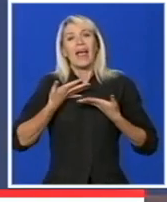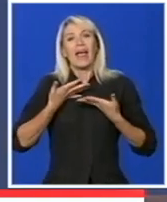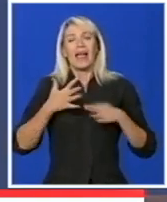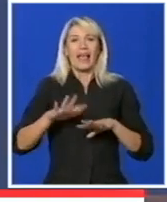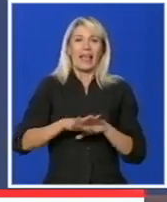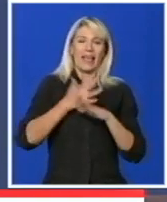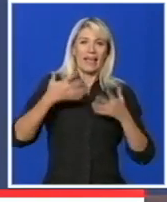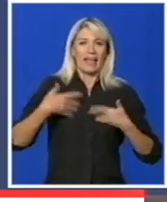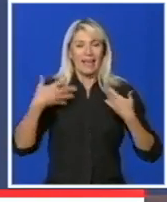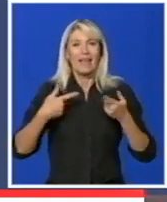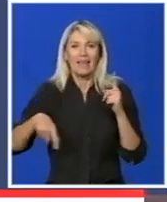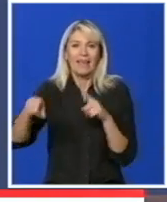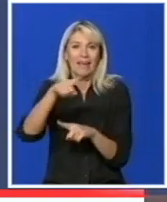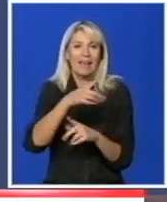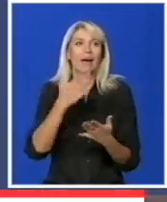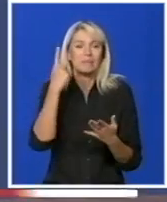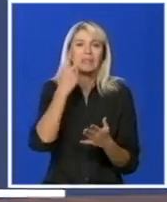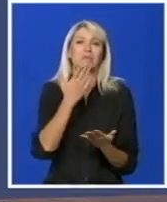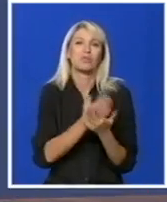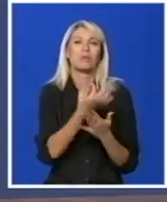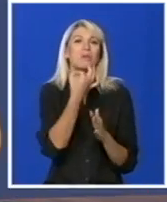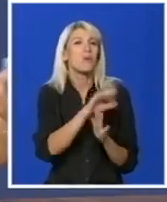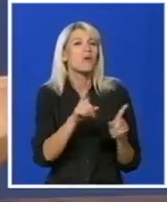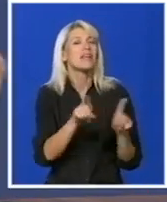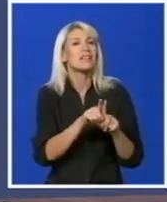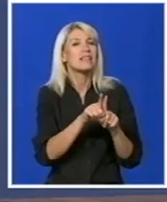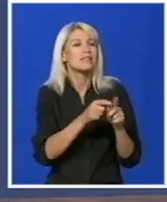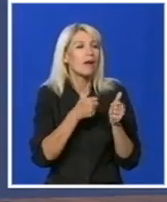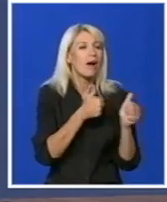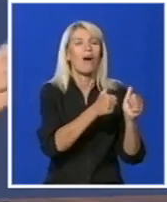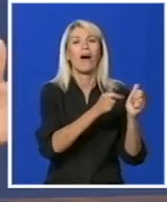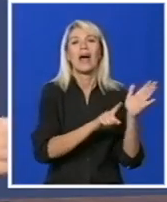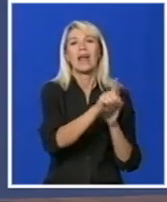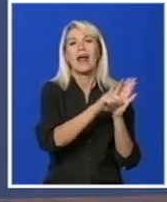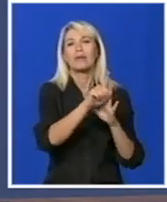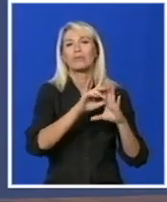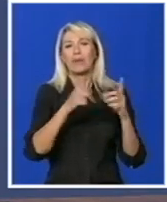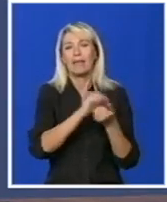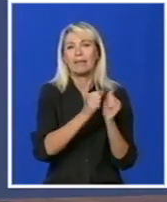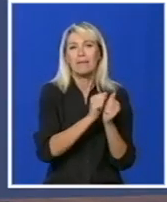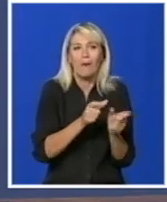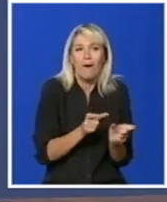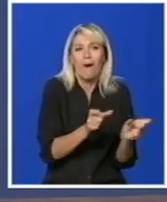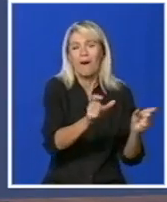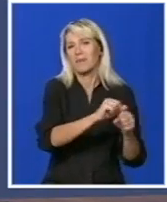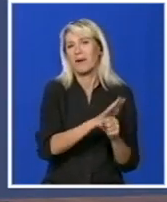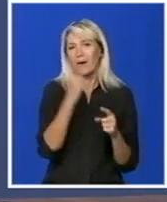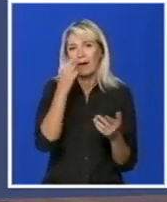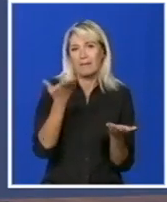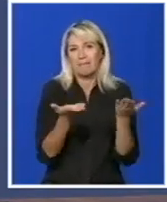kažemo, svoju spremnost, onda ćemo sigurno imati mnogo bolje rezultate i u ovome što sve, svi zajedno radimo na sprečavanju ove bolesti.